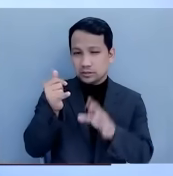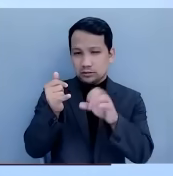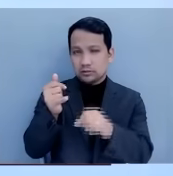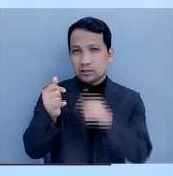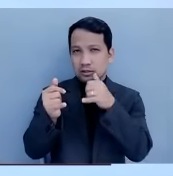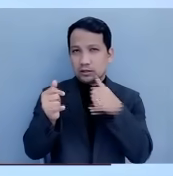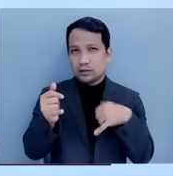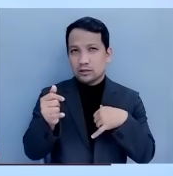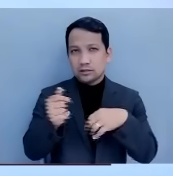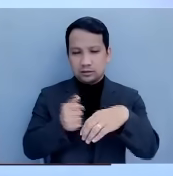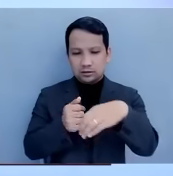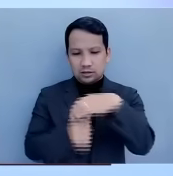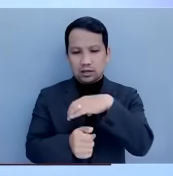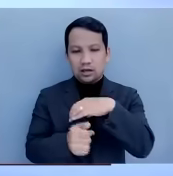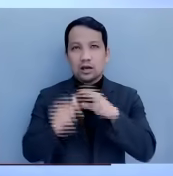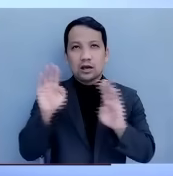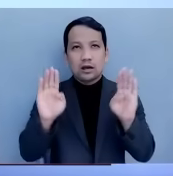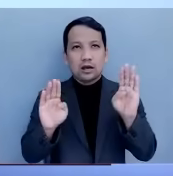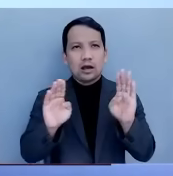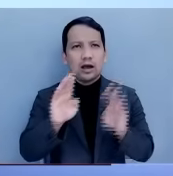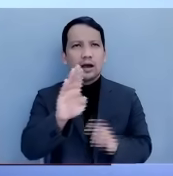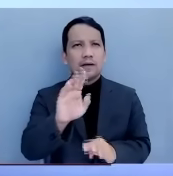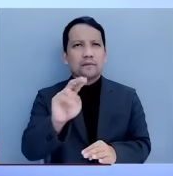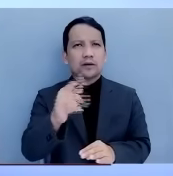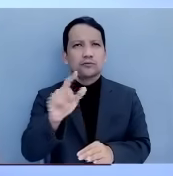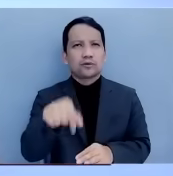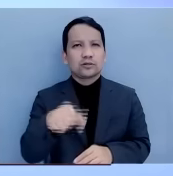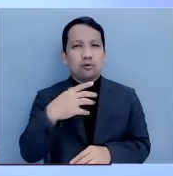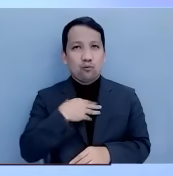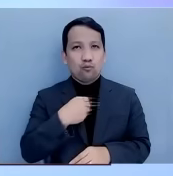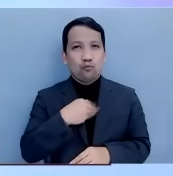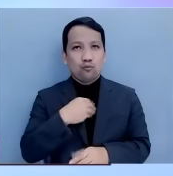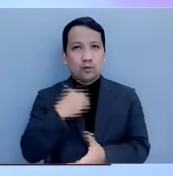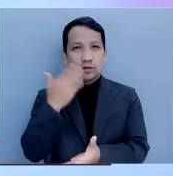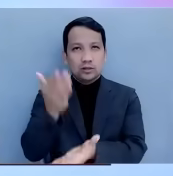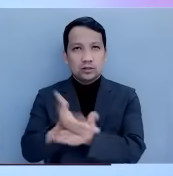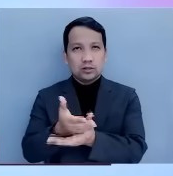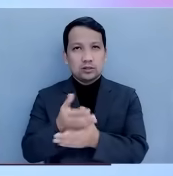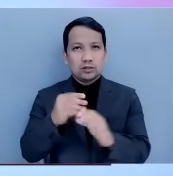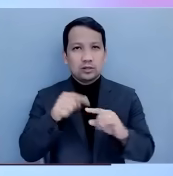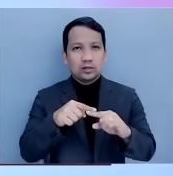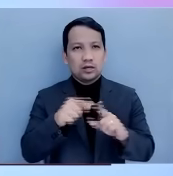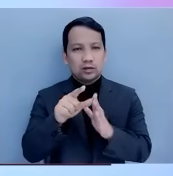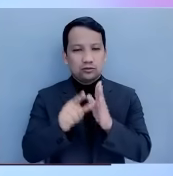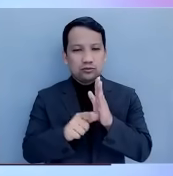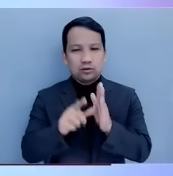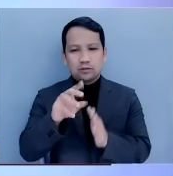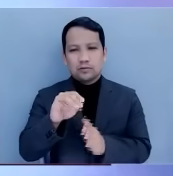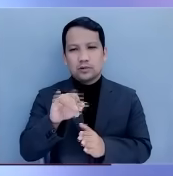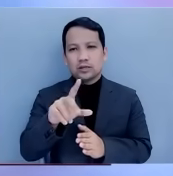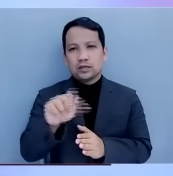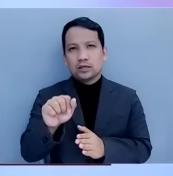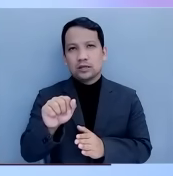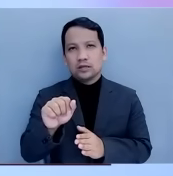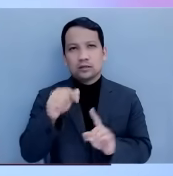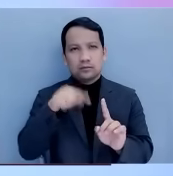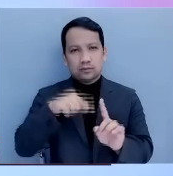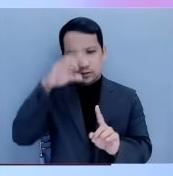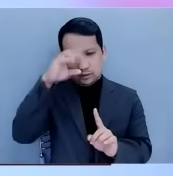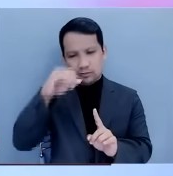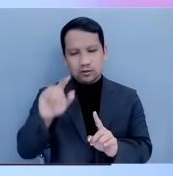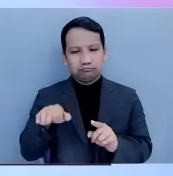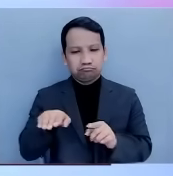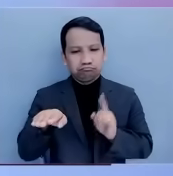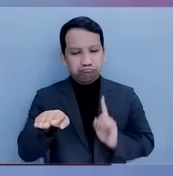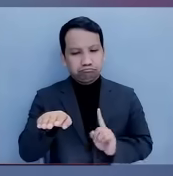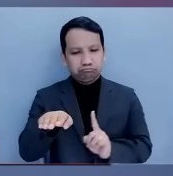Banged, Abra, makikita ang nakaparadang puting kotse ni Attorney Maria Sanyata Alzate. Maya-maya, isang lalaki ang naglakad papunta